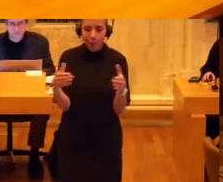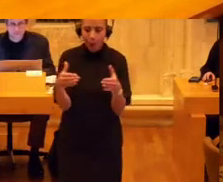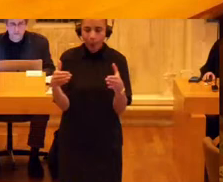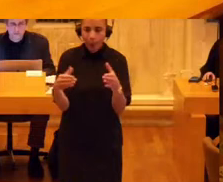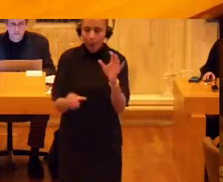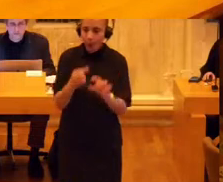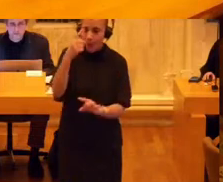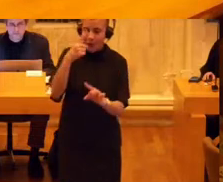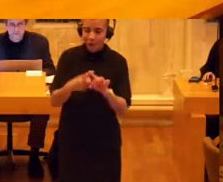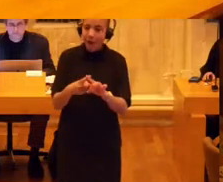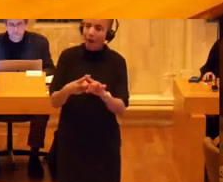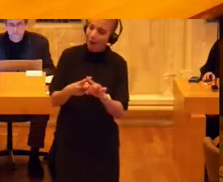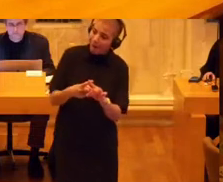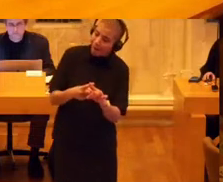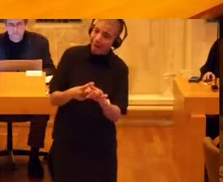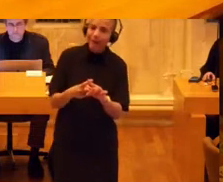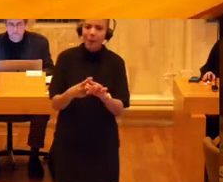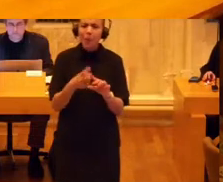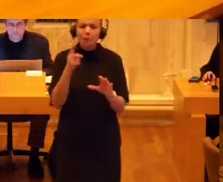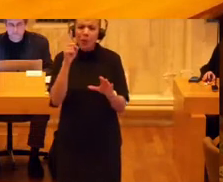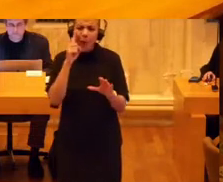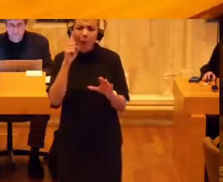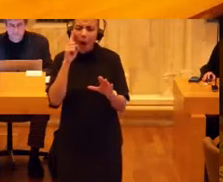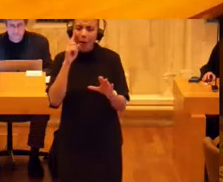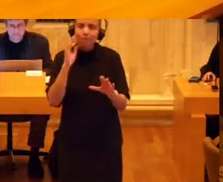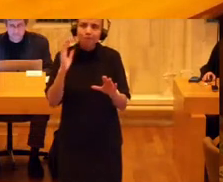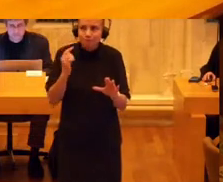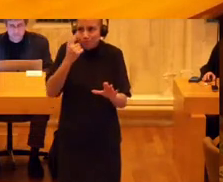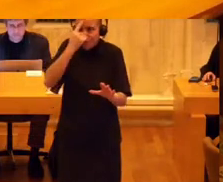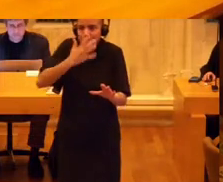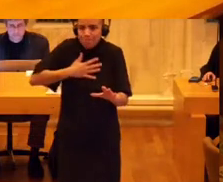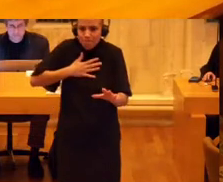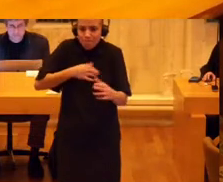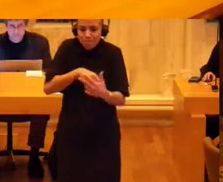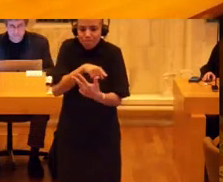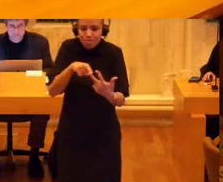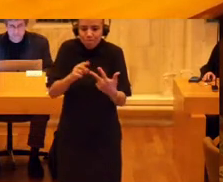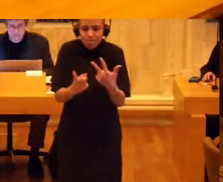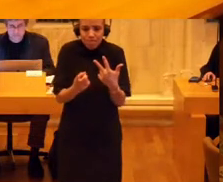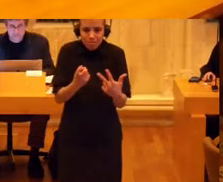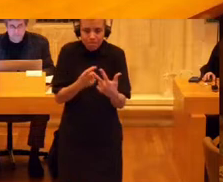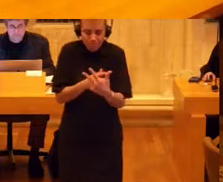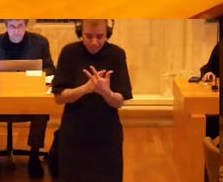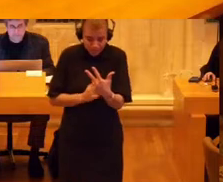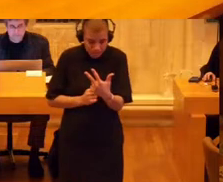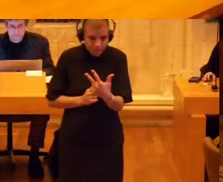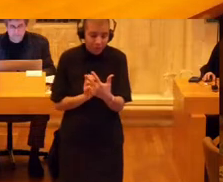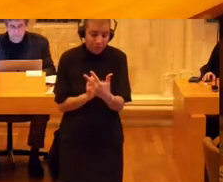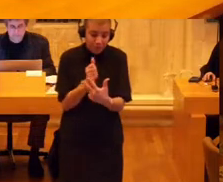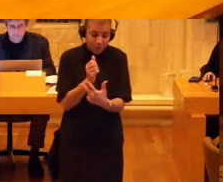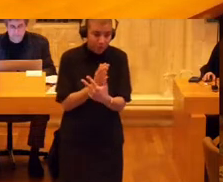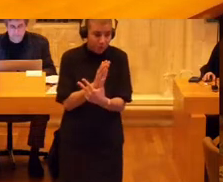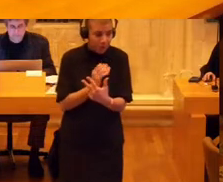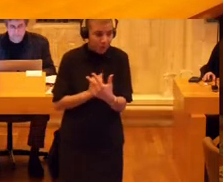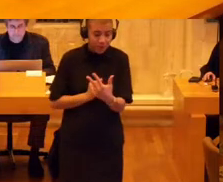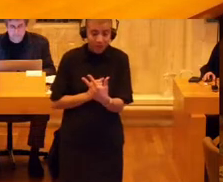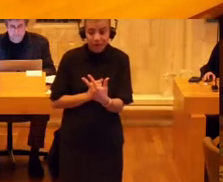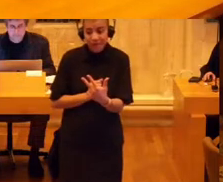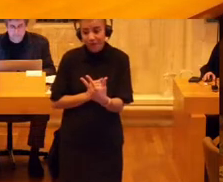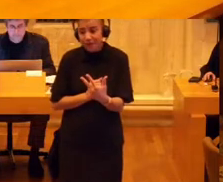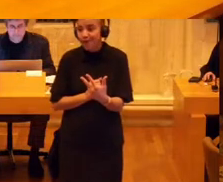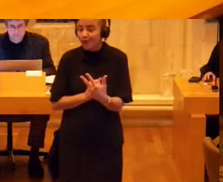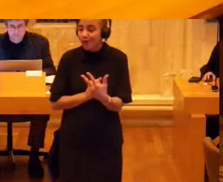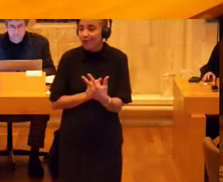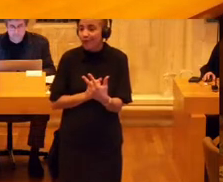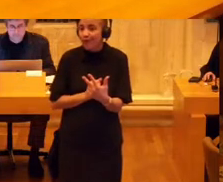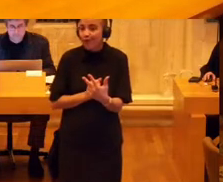laquelle je vois 3 raisons principales. La première raison, c'est que les